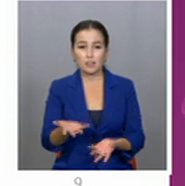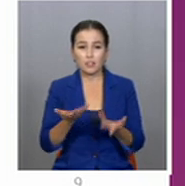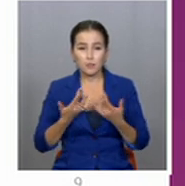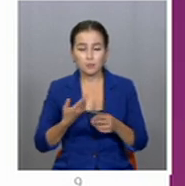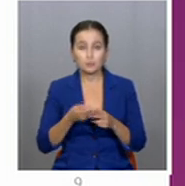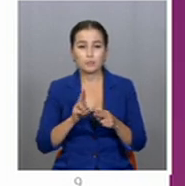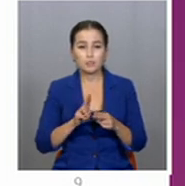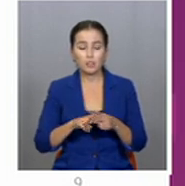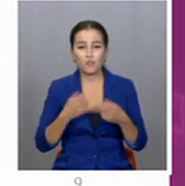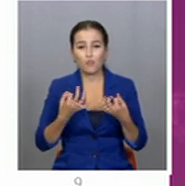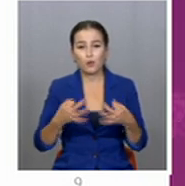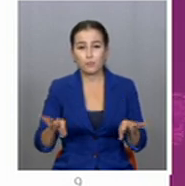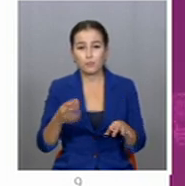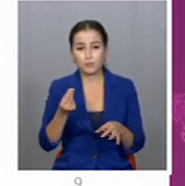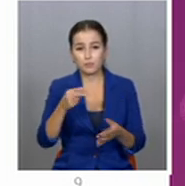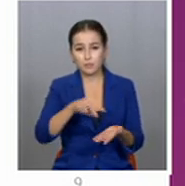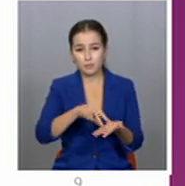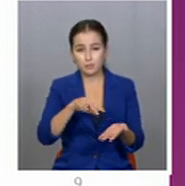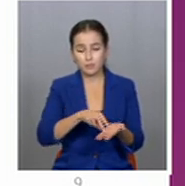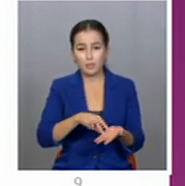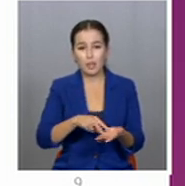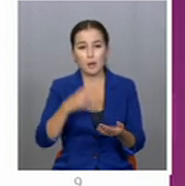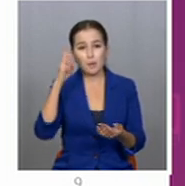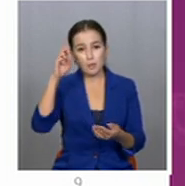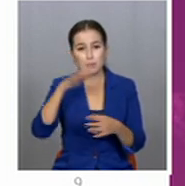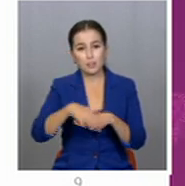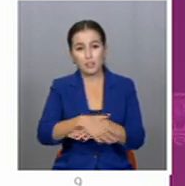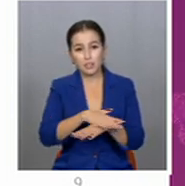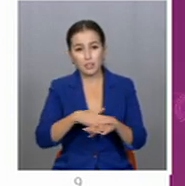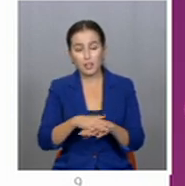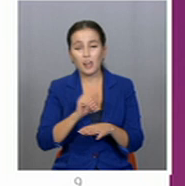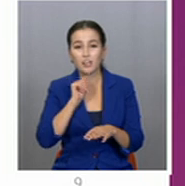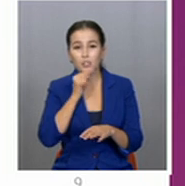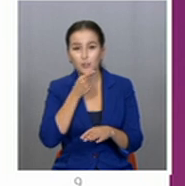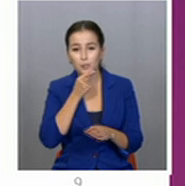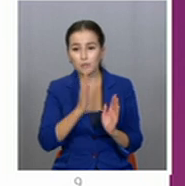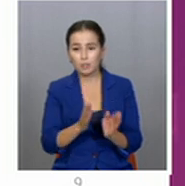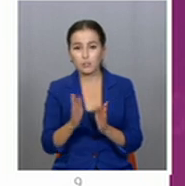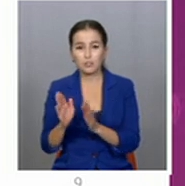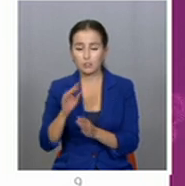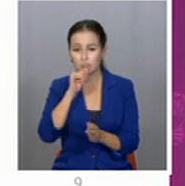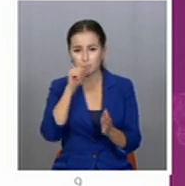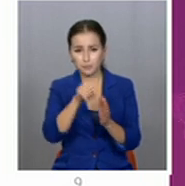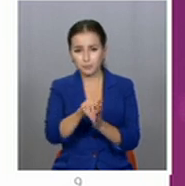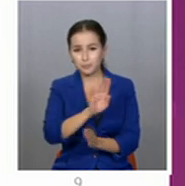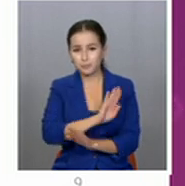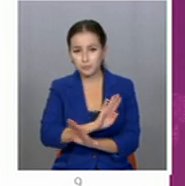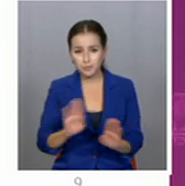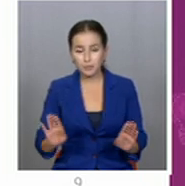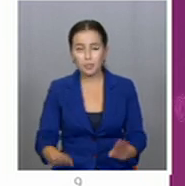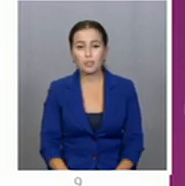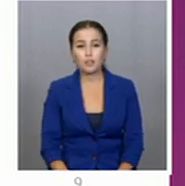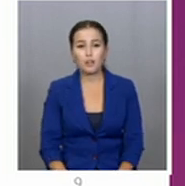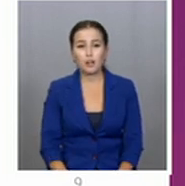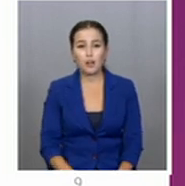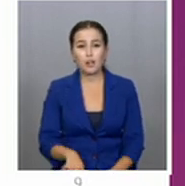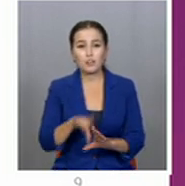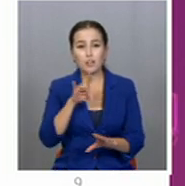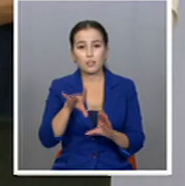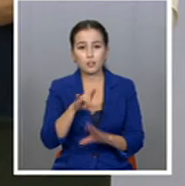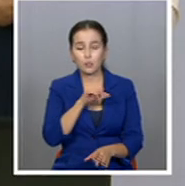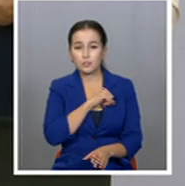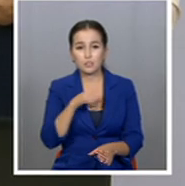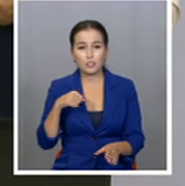баға. Мемлекет экономикалық ретке келтіру үдерісіне араласпайды. Таңдау еркіндігі